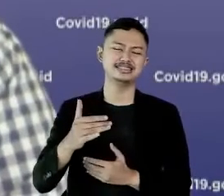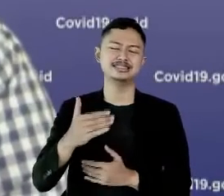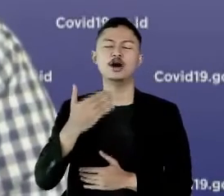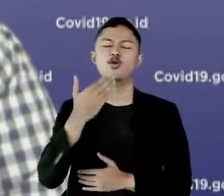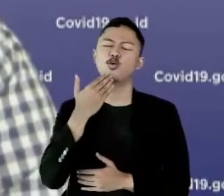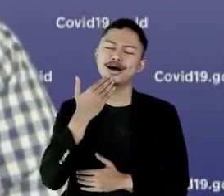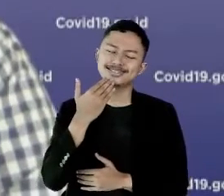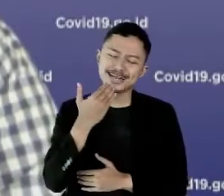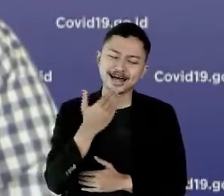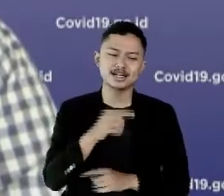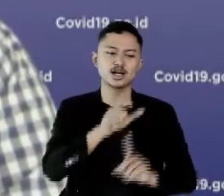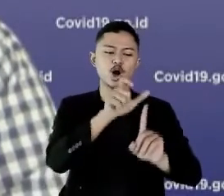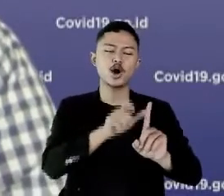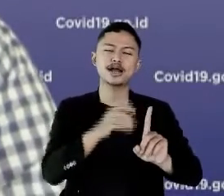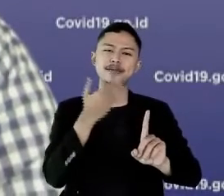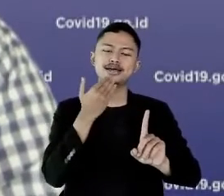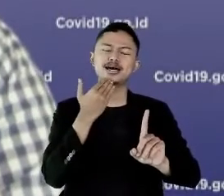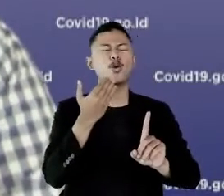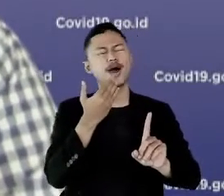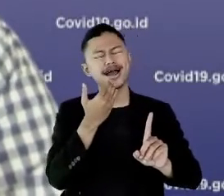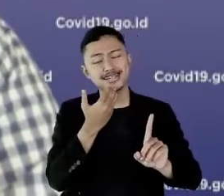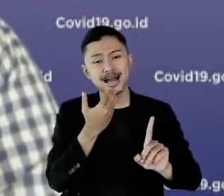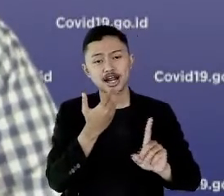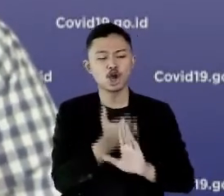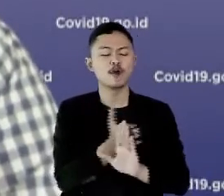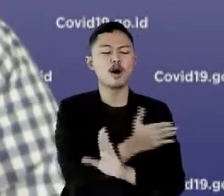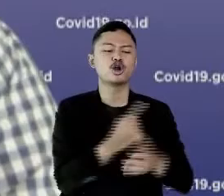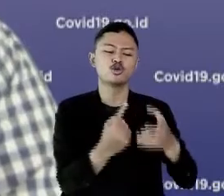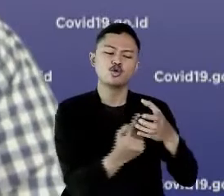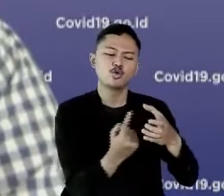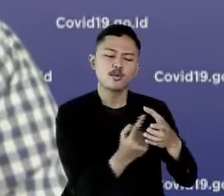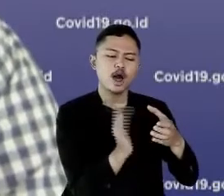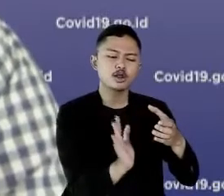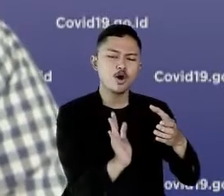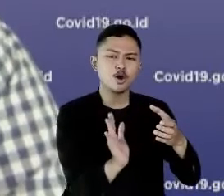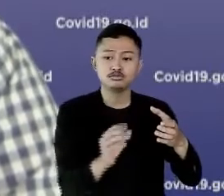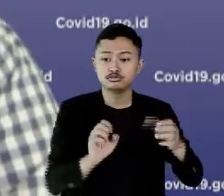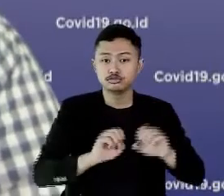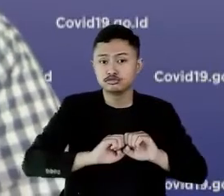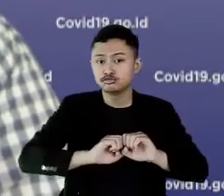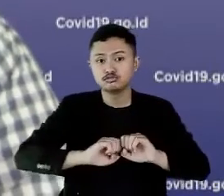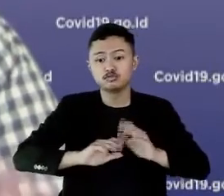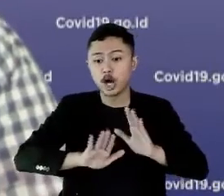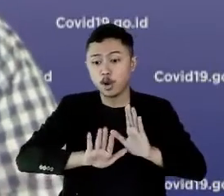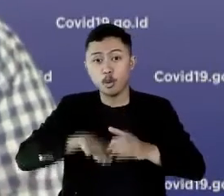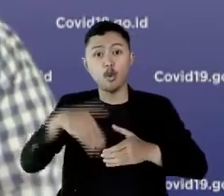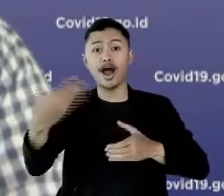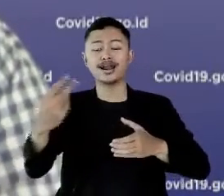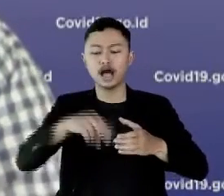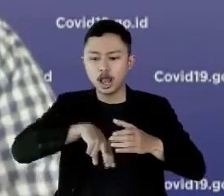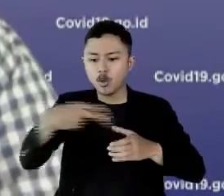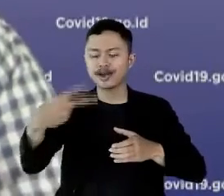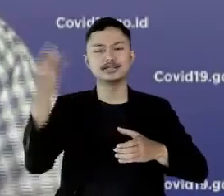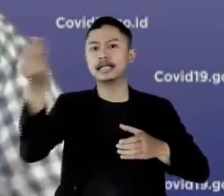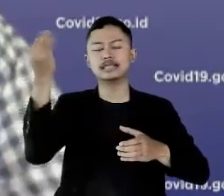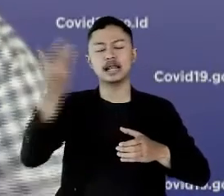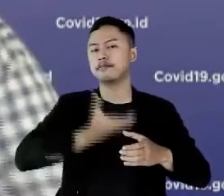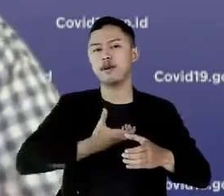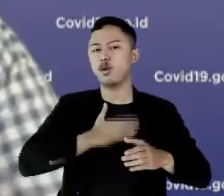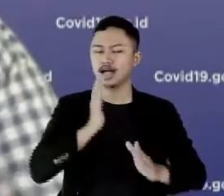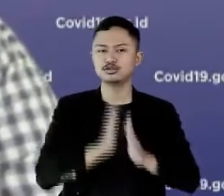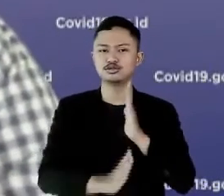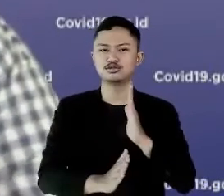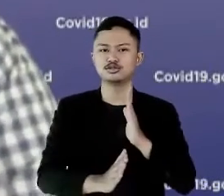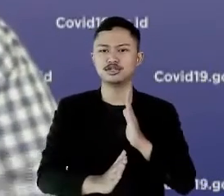ya, pengen revenge, pengen balas dendam gitu ya, kemarin-kemarin dikurung, kemarin-kemarin tidak bisa kemana-mana. Nah, mau nggak mau kemudian harus ada